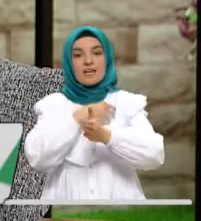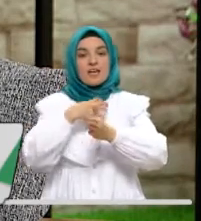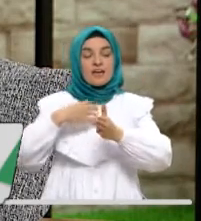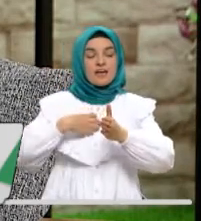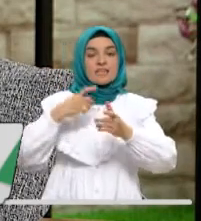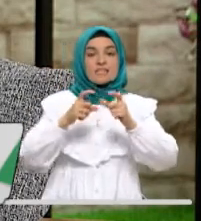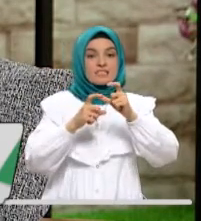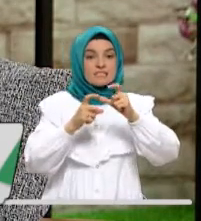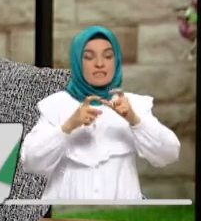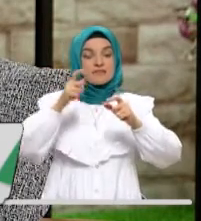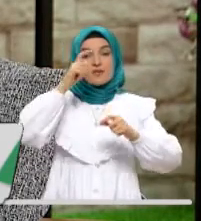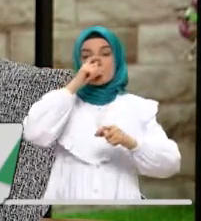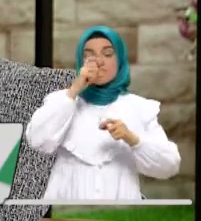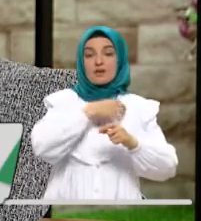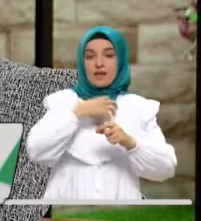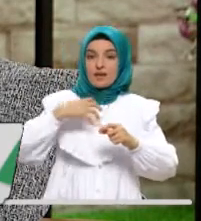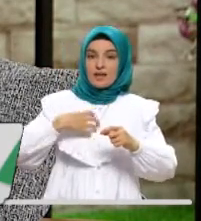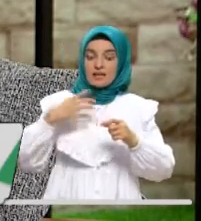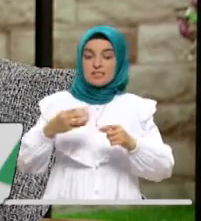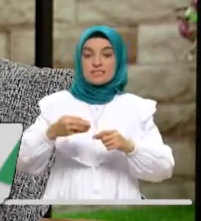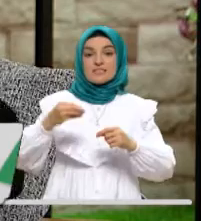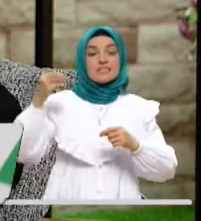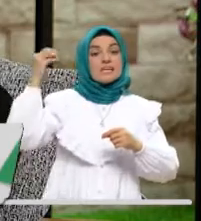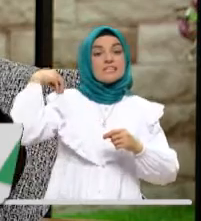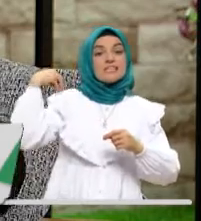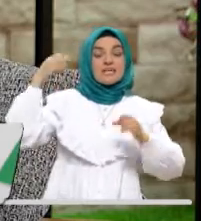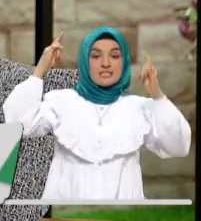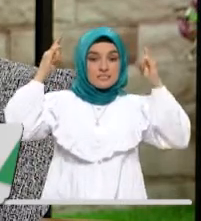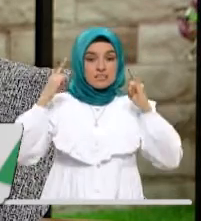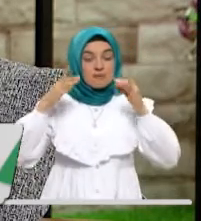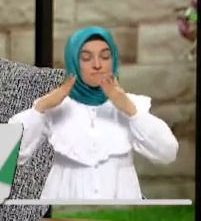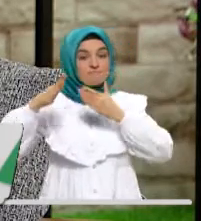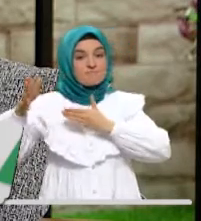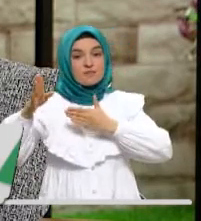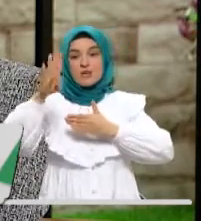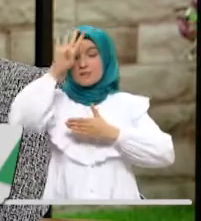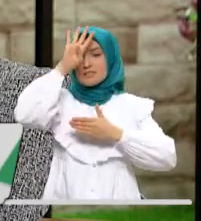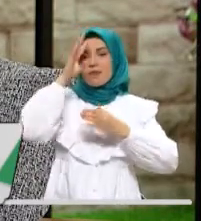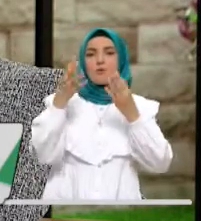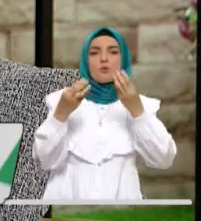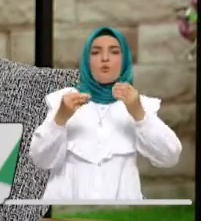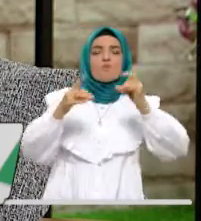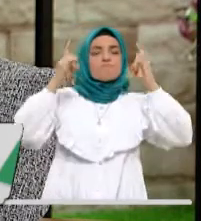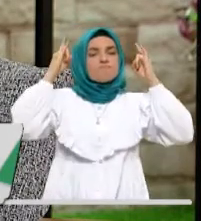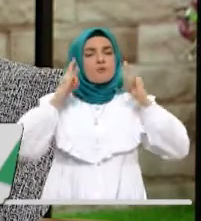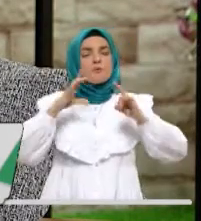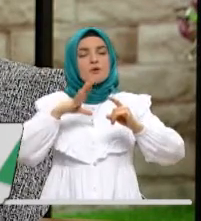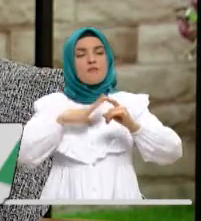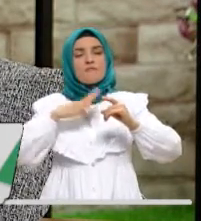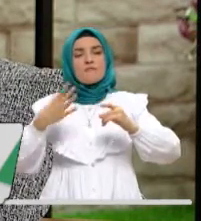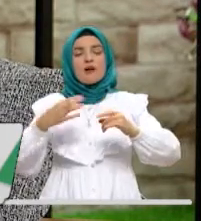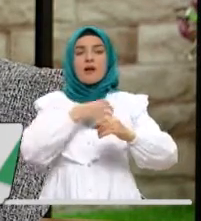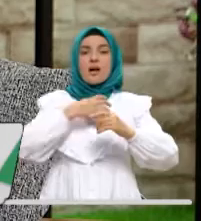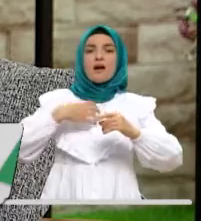Safiye Sultan'ın ve Turhan Valide Sultan'ın yeni camisi. Karşıya geçelim Üsküdar'a Mihrimah Sultan'dan tutun Gülnüş Valide Sultan'a